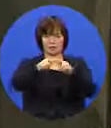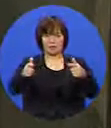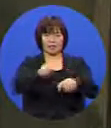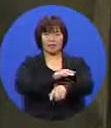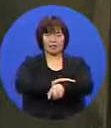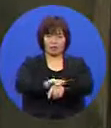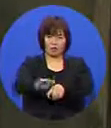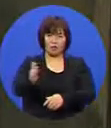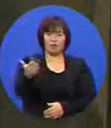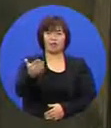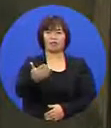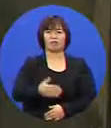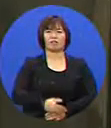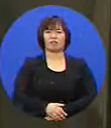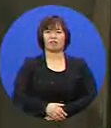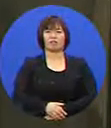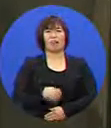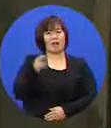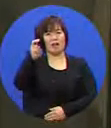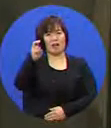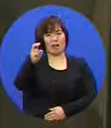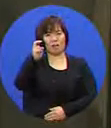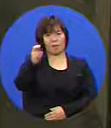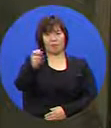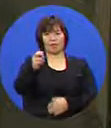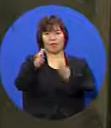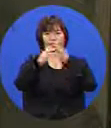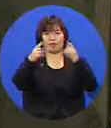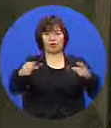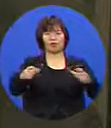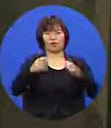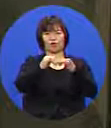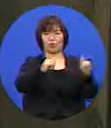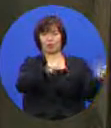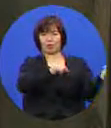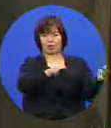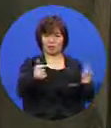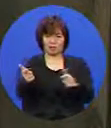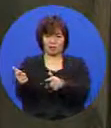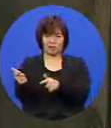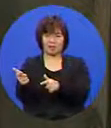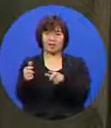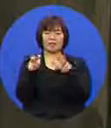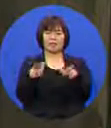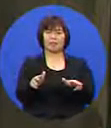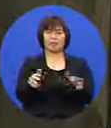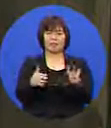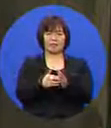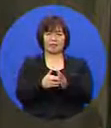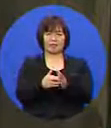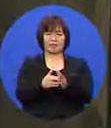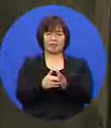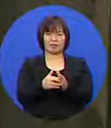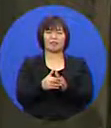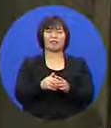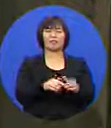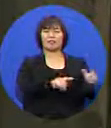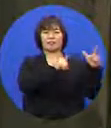잘 돼서 아마 전북 도민들이 지금까지